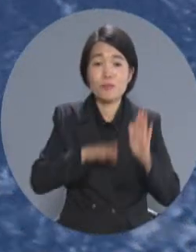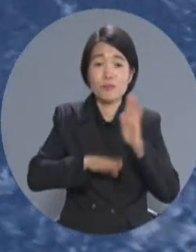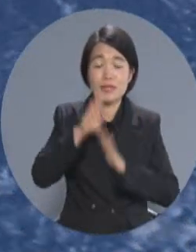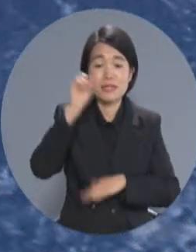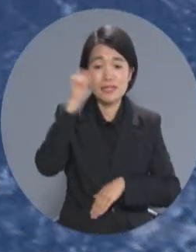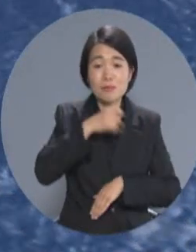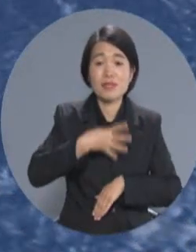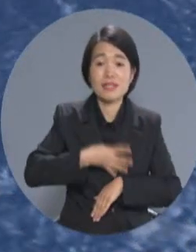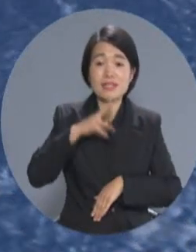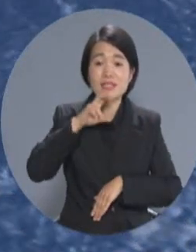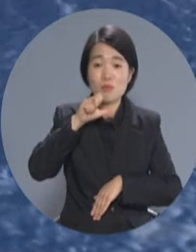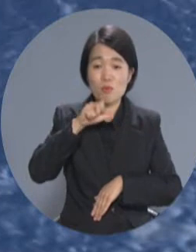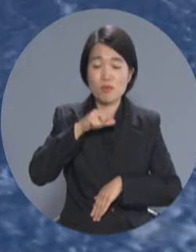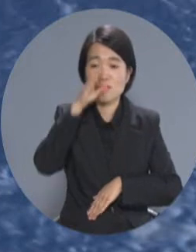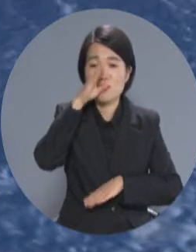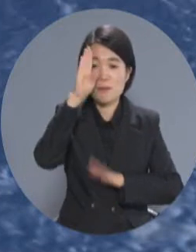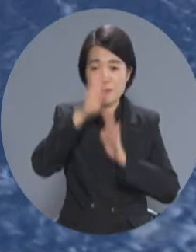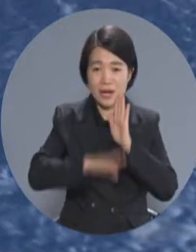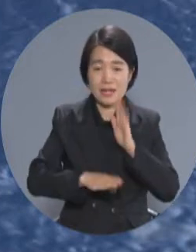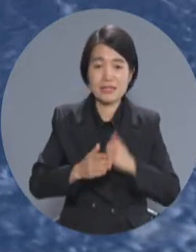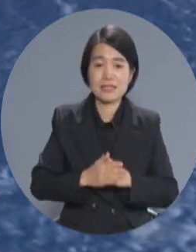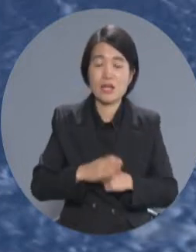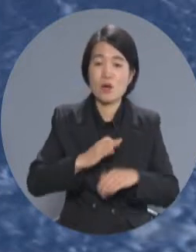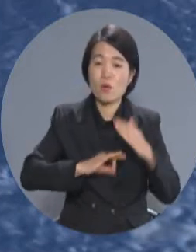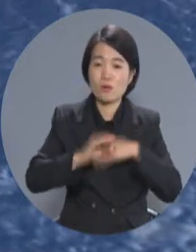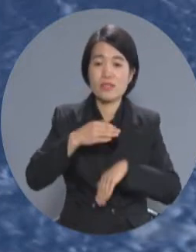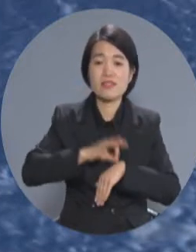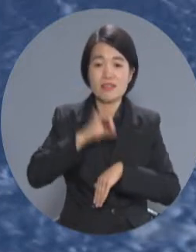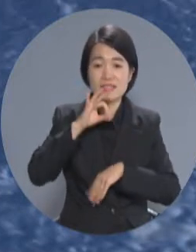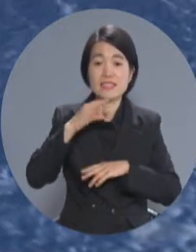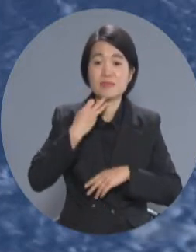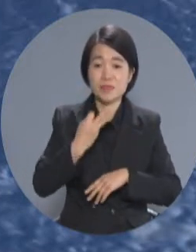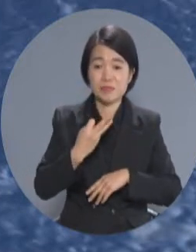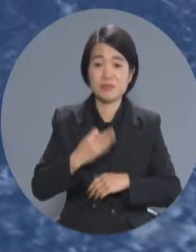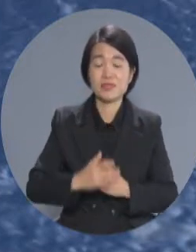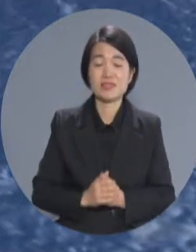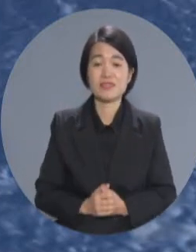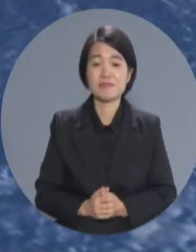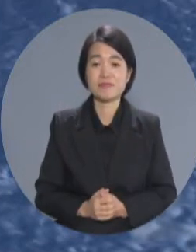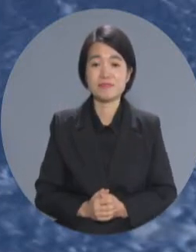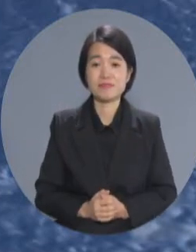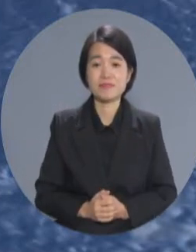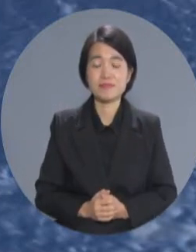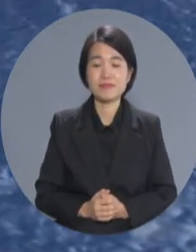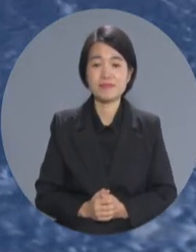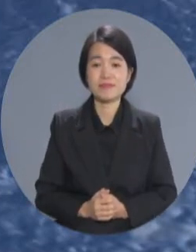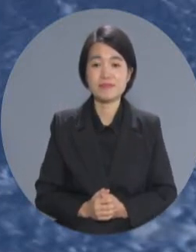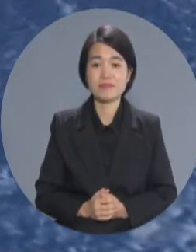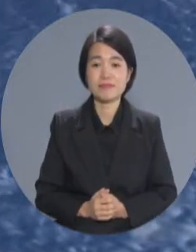시간은 새벽 4시 25분 간조 시간은 오전 10시 13분입니다 지금까지 생활 포커스 송유라였습니다